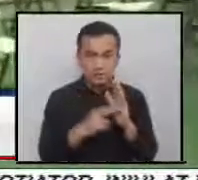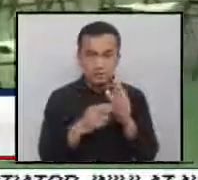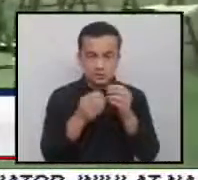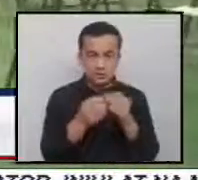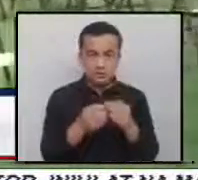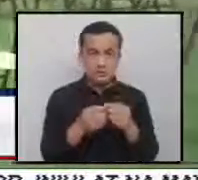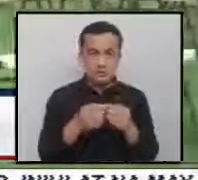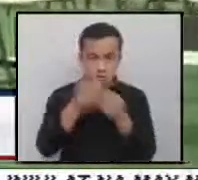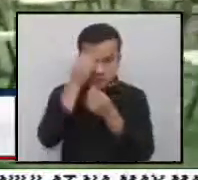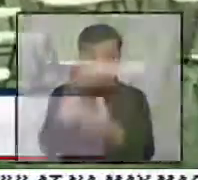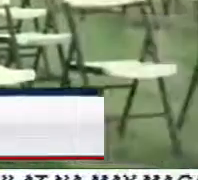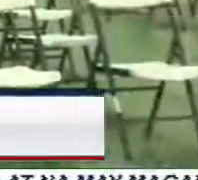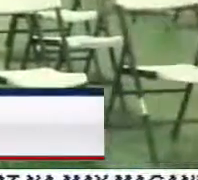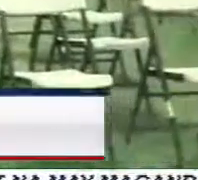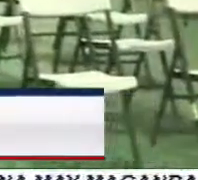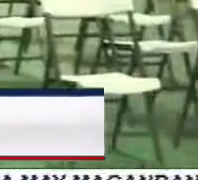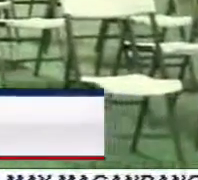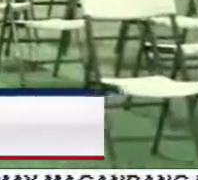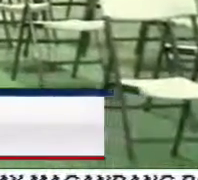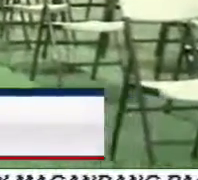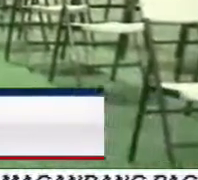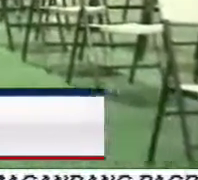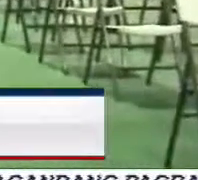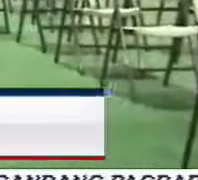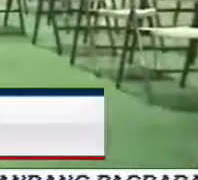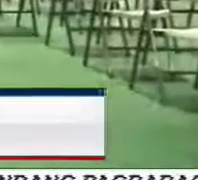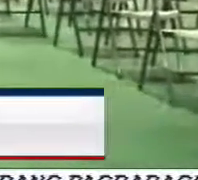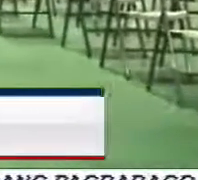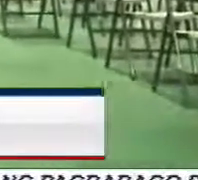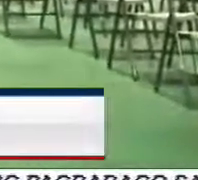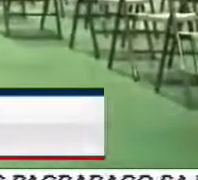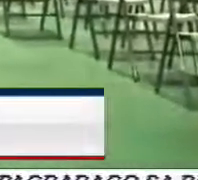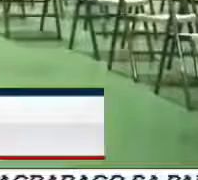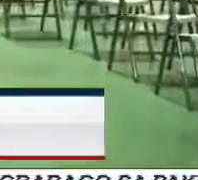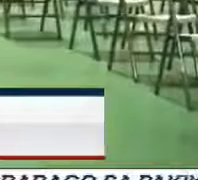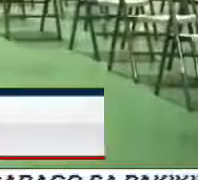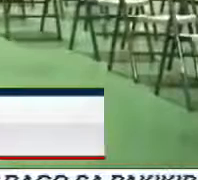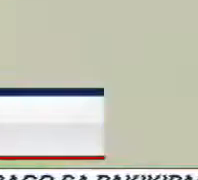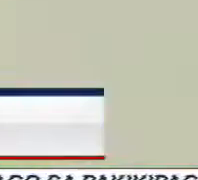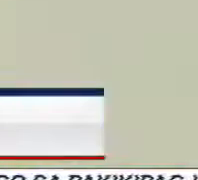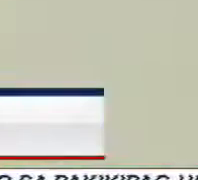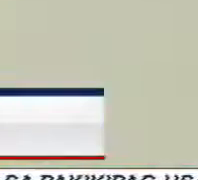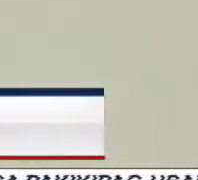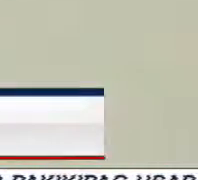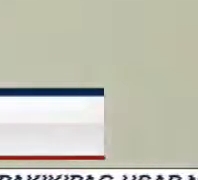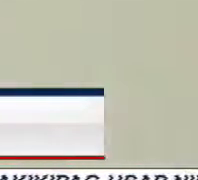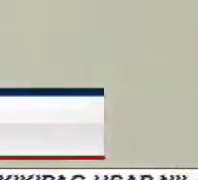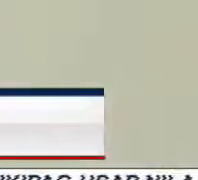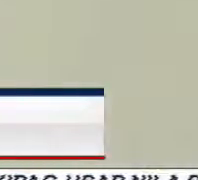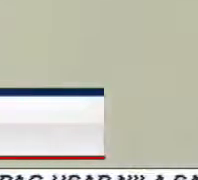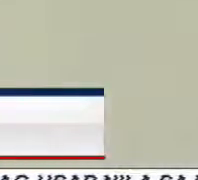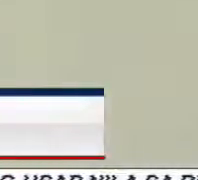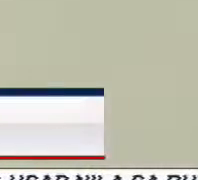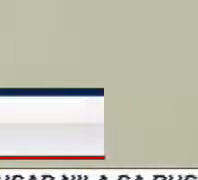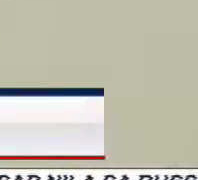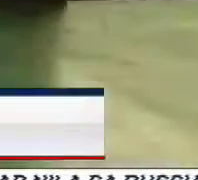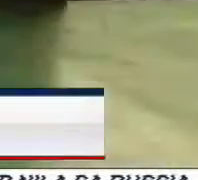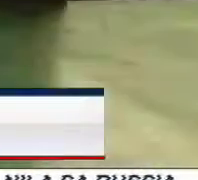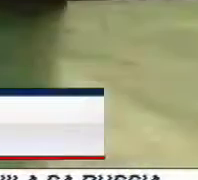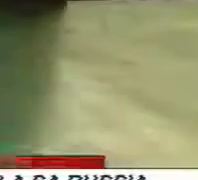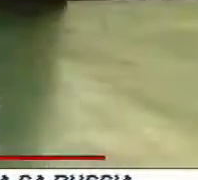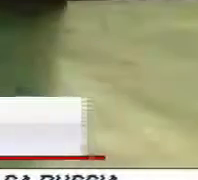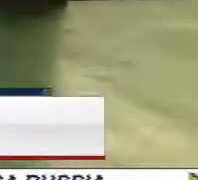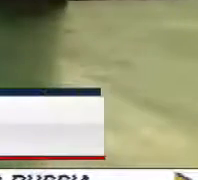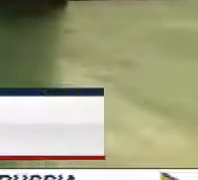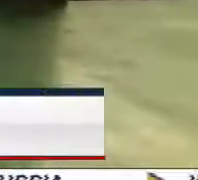sa Balik Probinsya program. Magkakaroon din ng attendance, identification of families, checking of documents, tagging